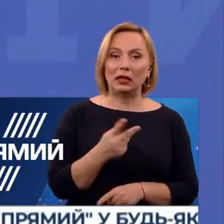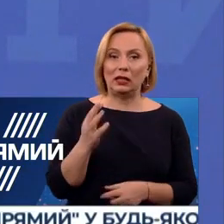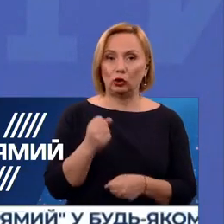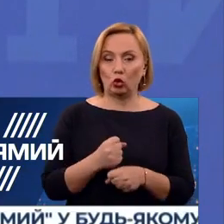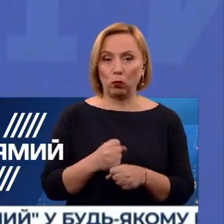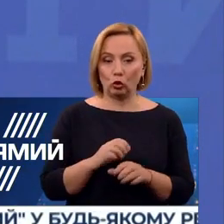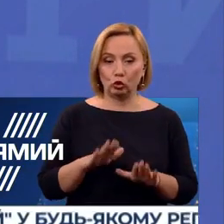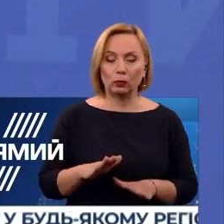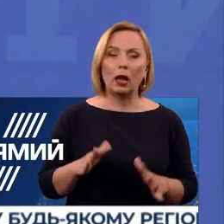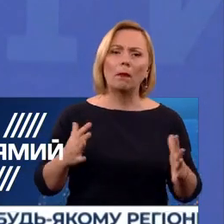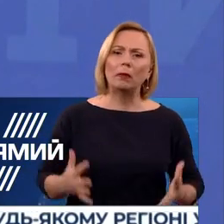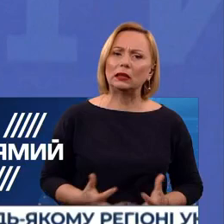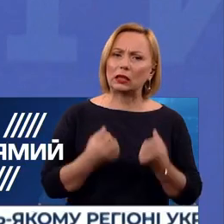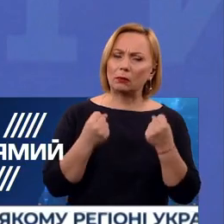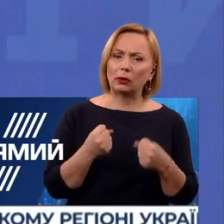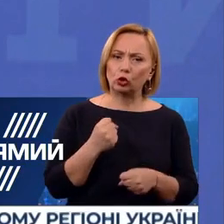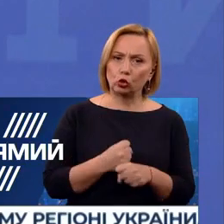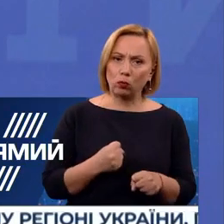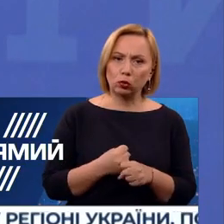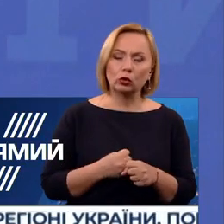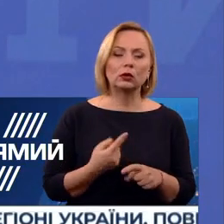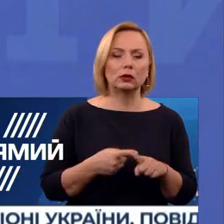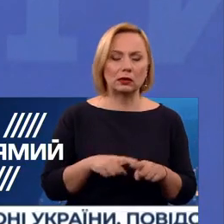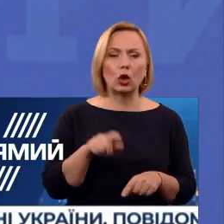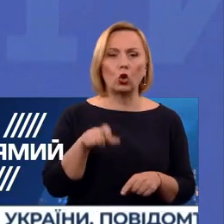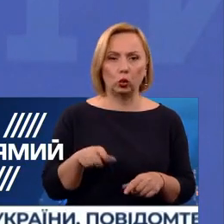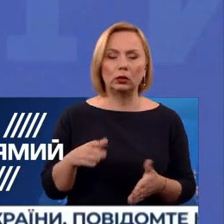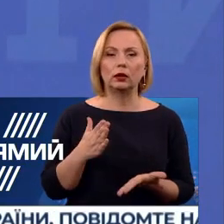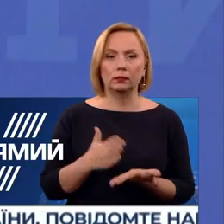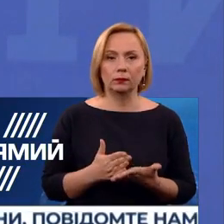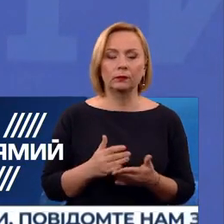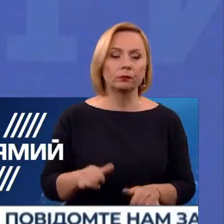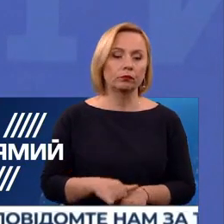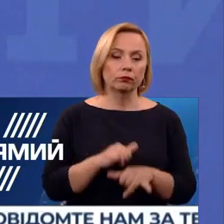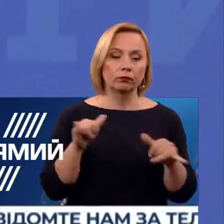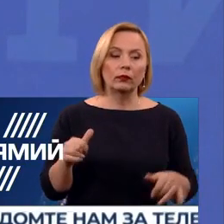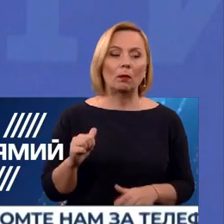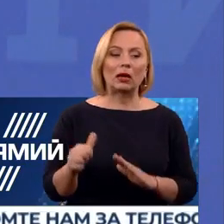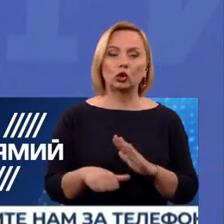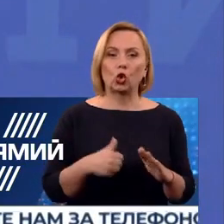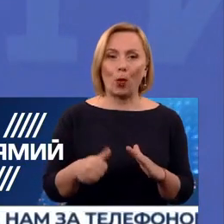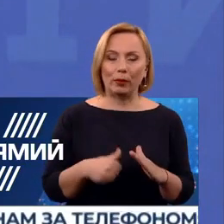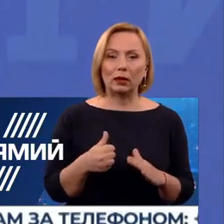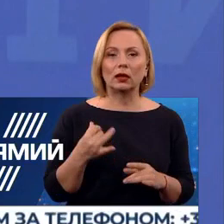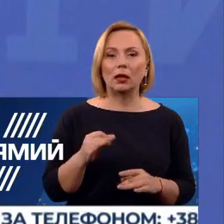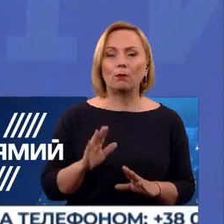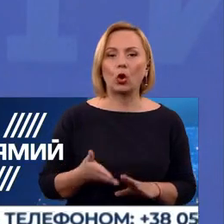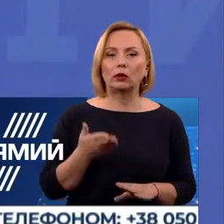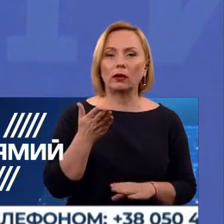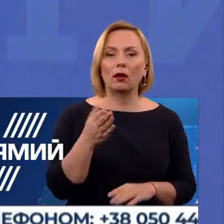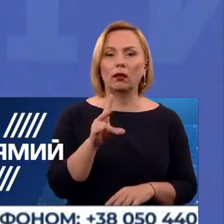тих, хто втратив роботу, тому що такі люди є, і ми бачимо зростання кількості безробітних і подання на